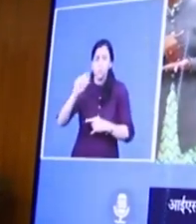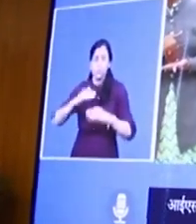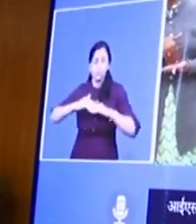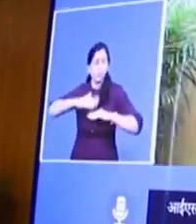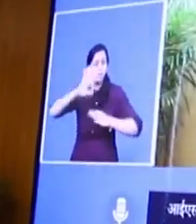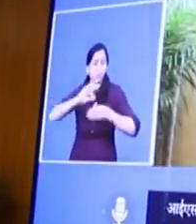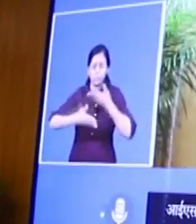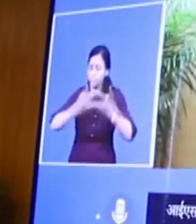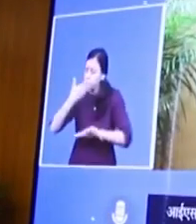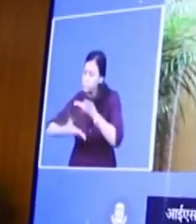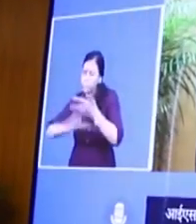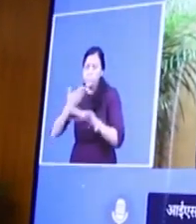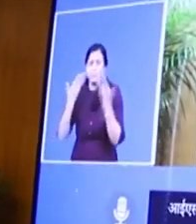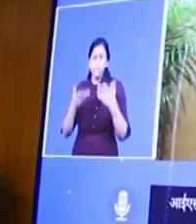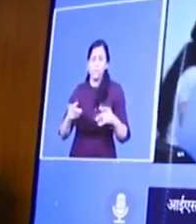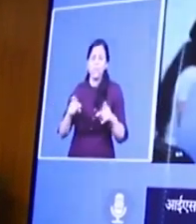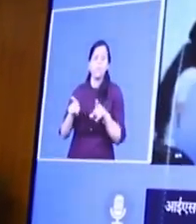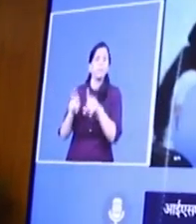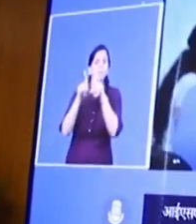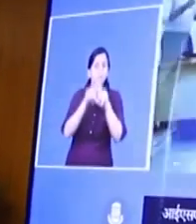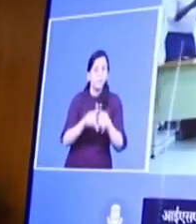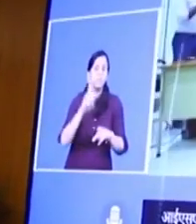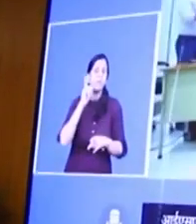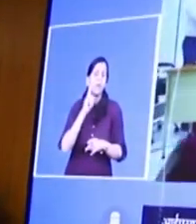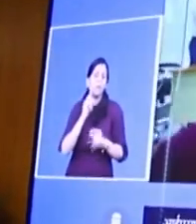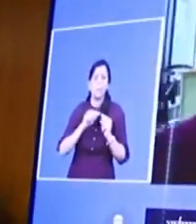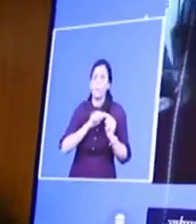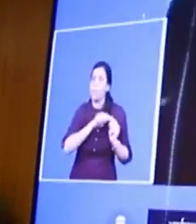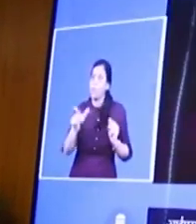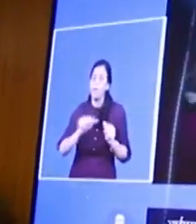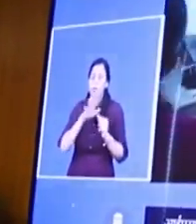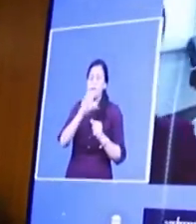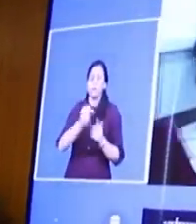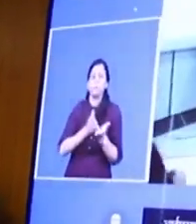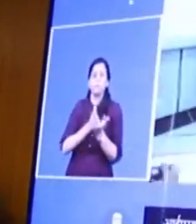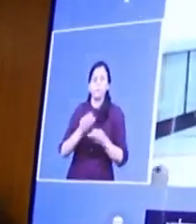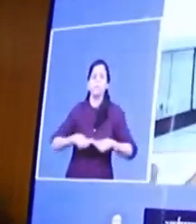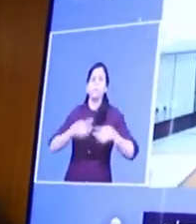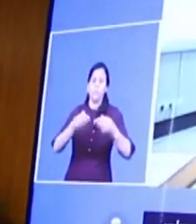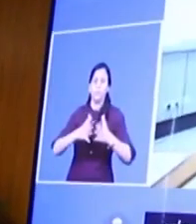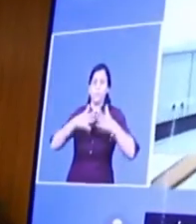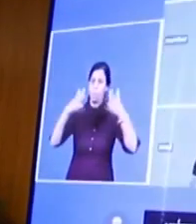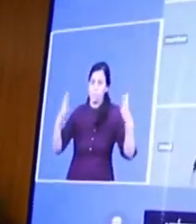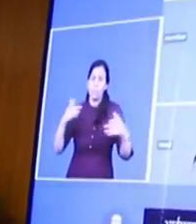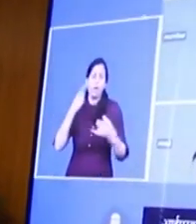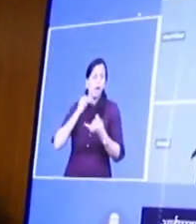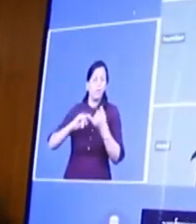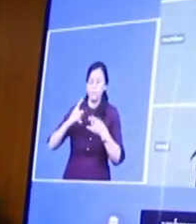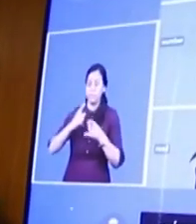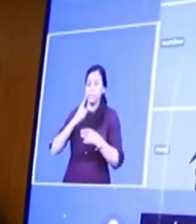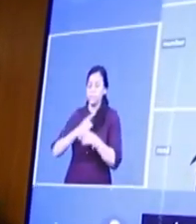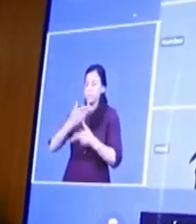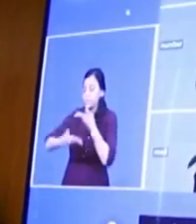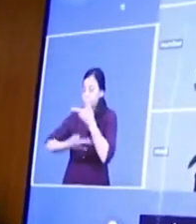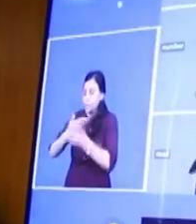ISL-RTC ने 100 से अधिक द्विभाषियों को प्रशिक्षित किया है। इस प्रकार श्रवण बाधित व्यक्तियों के लिए सुगम्यता को सुविधाजनक बना दिया गया